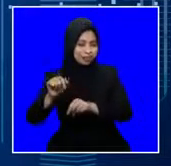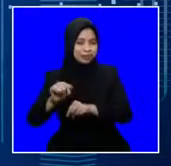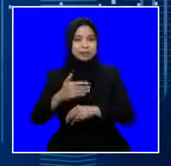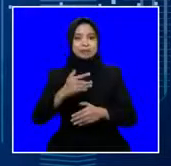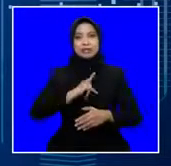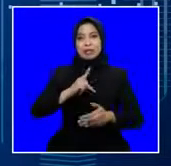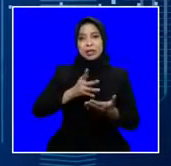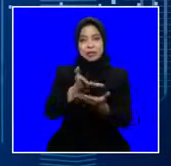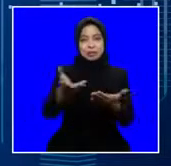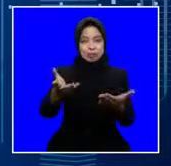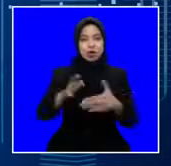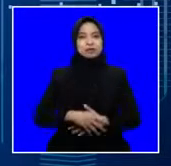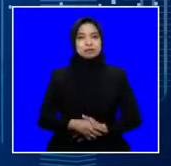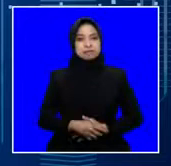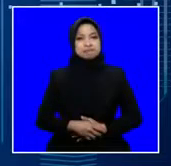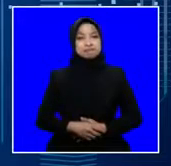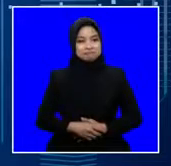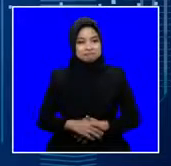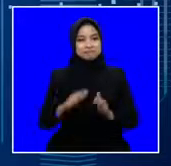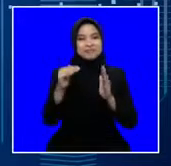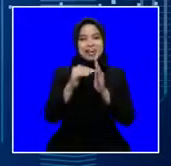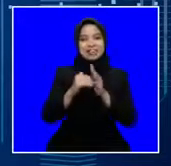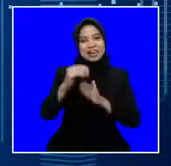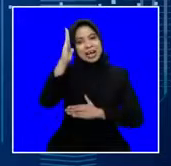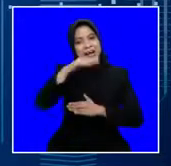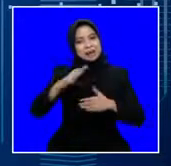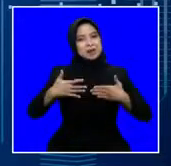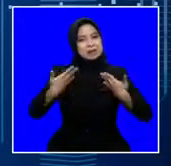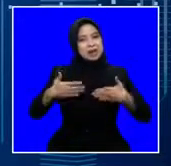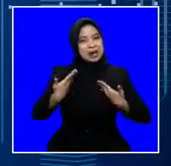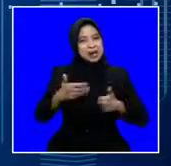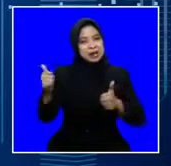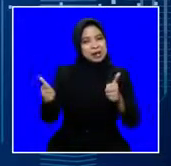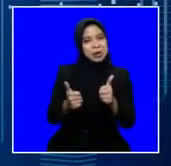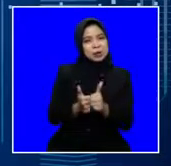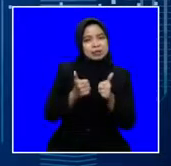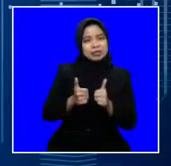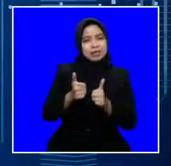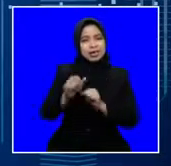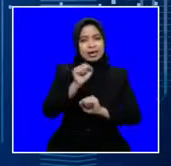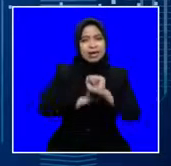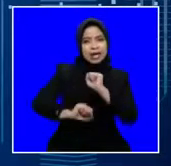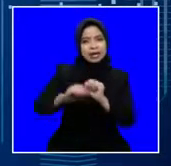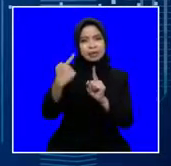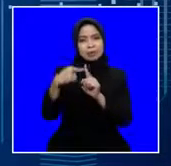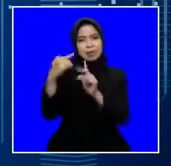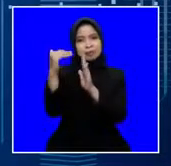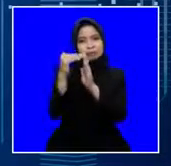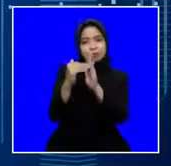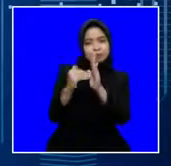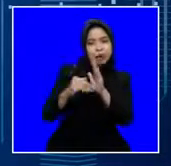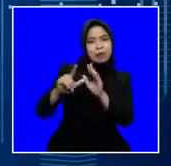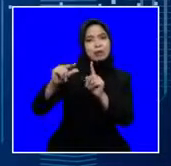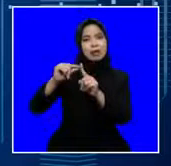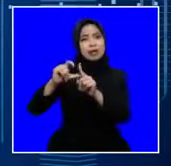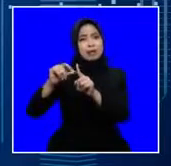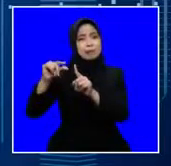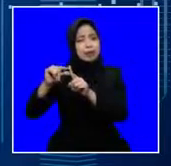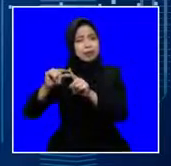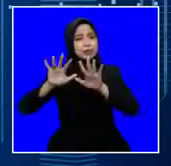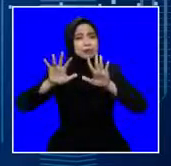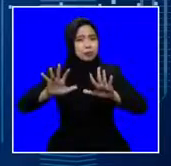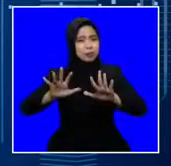sekalian, saya menyambut gembira untuk bisa ikut serta dalam peluncuran Merdeka Belajar episode yang